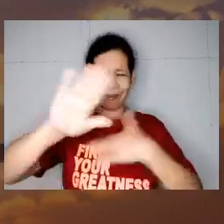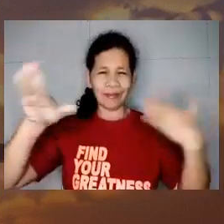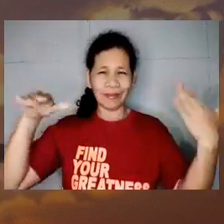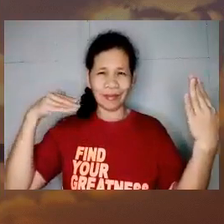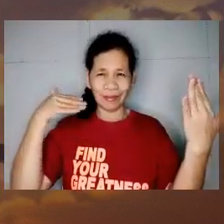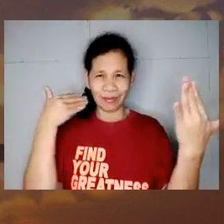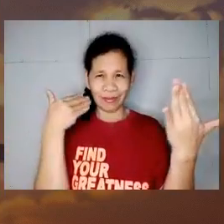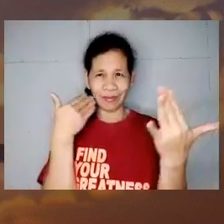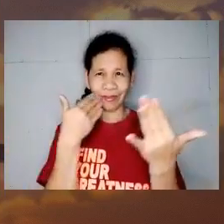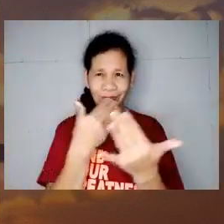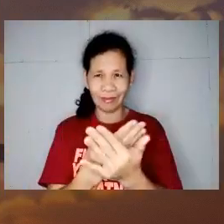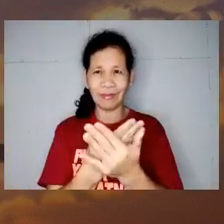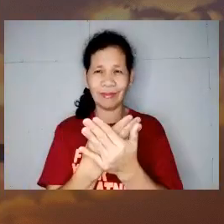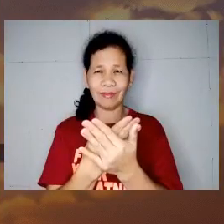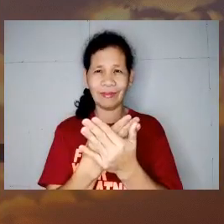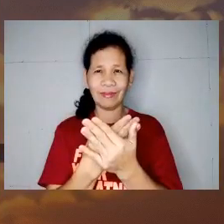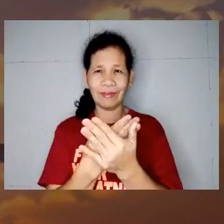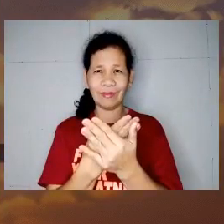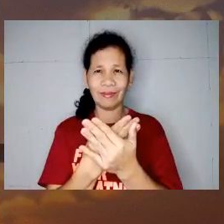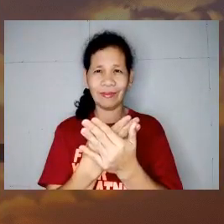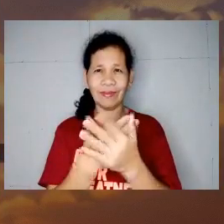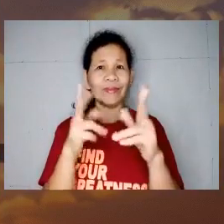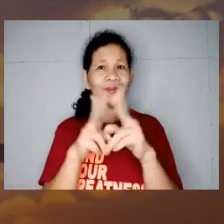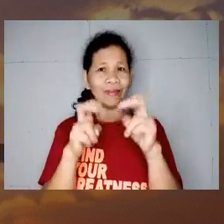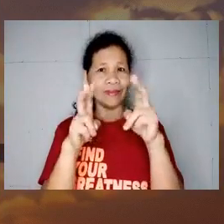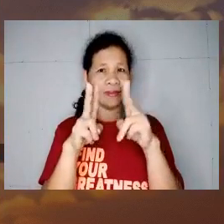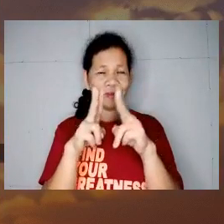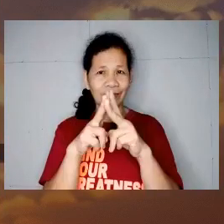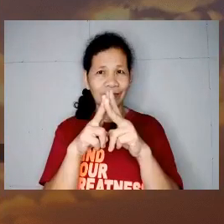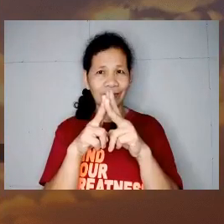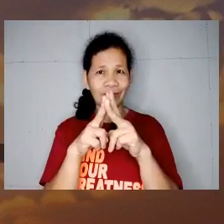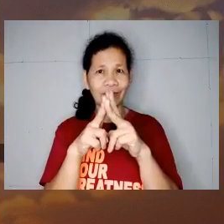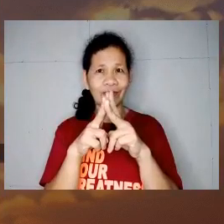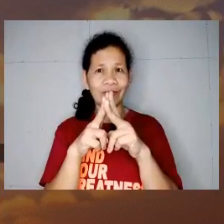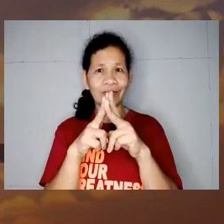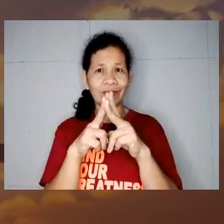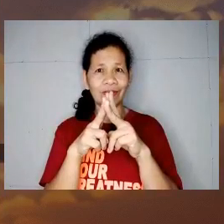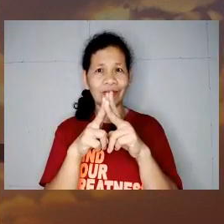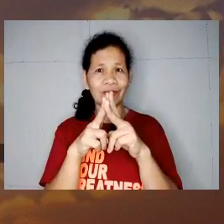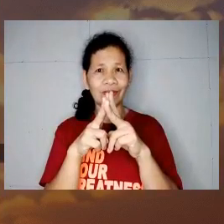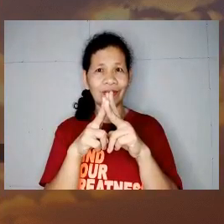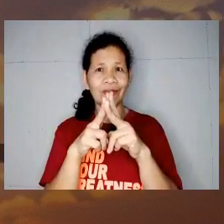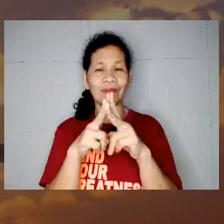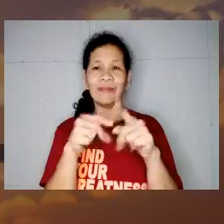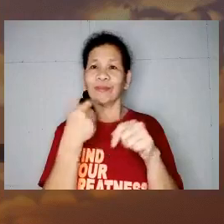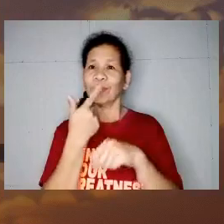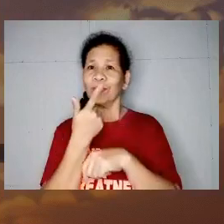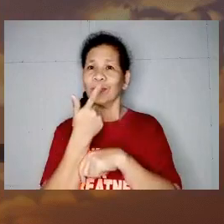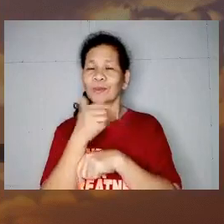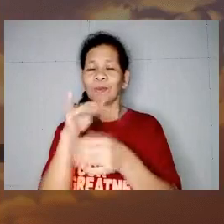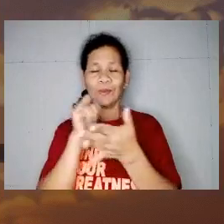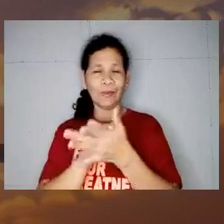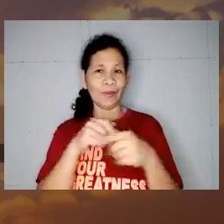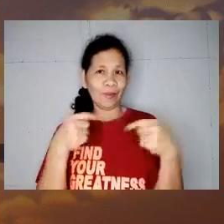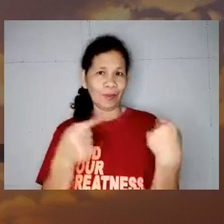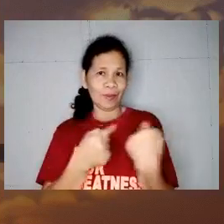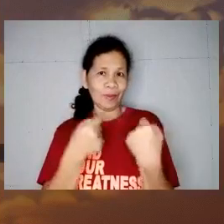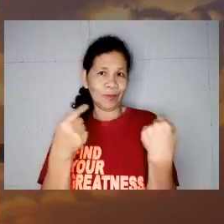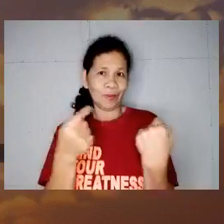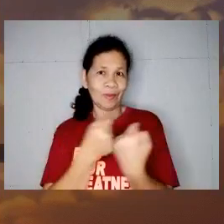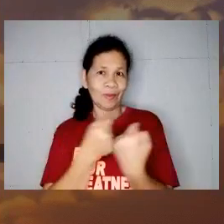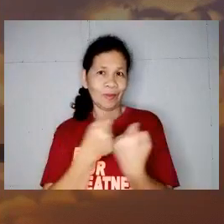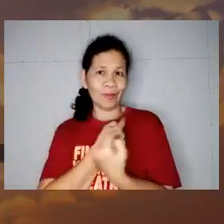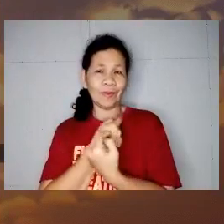sino. Even, ang sabi ni Ellen White dito, even those that sin, even those